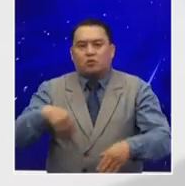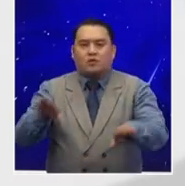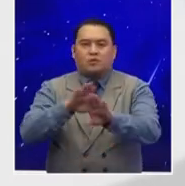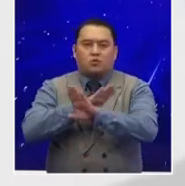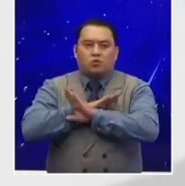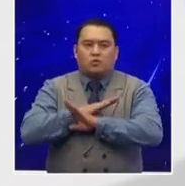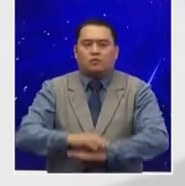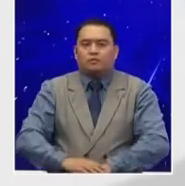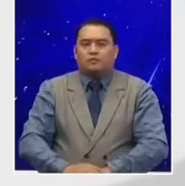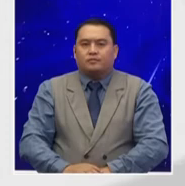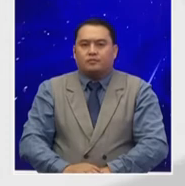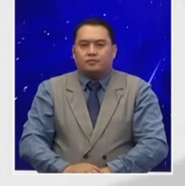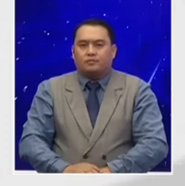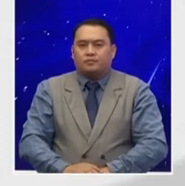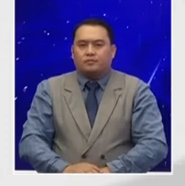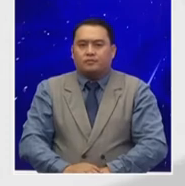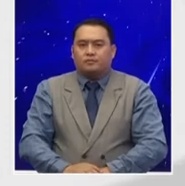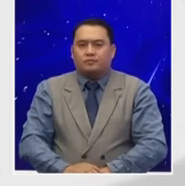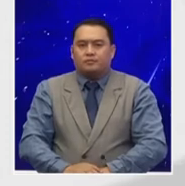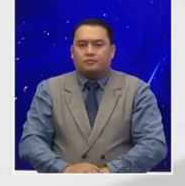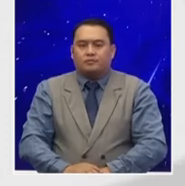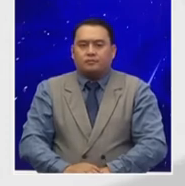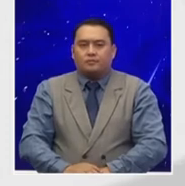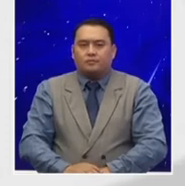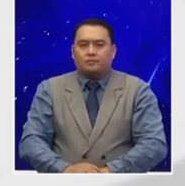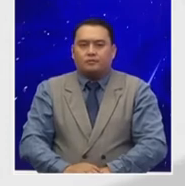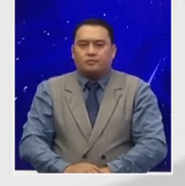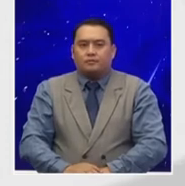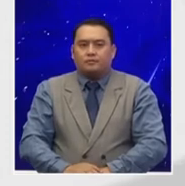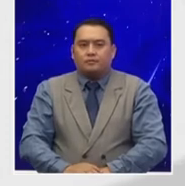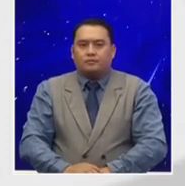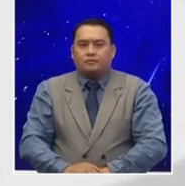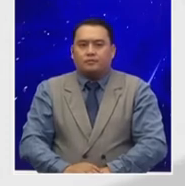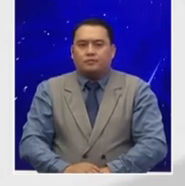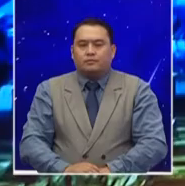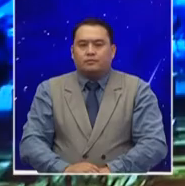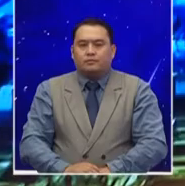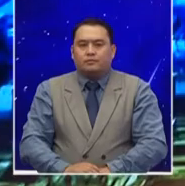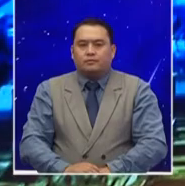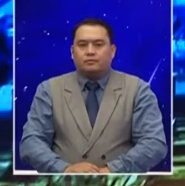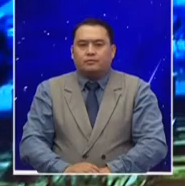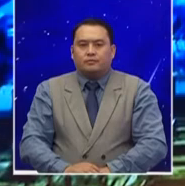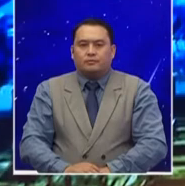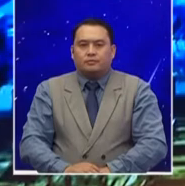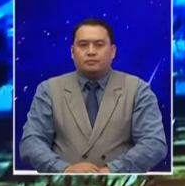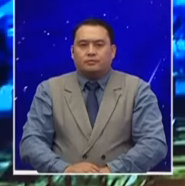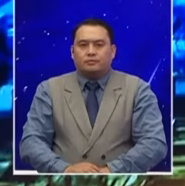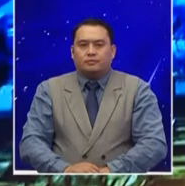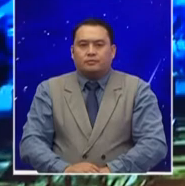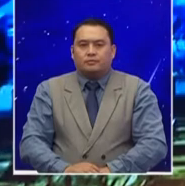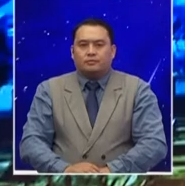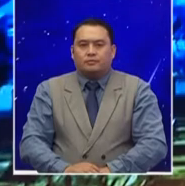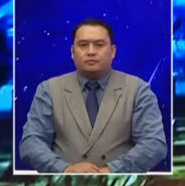1991 году писатель ушел из жизни. никто не